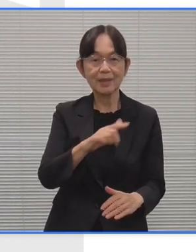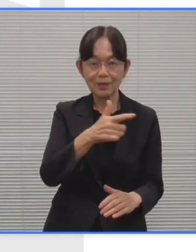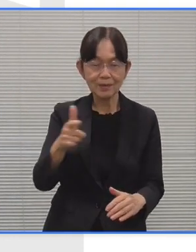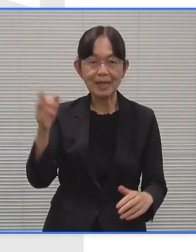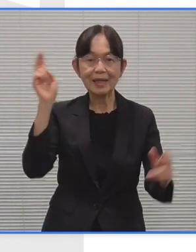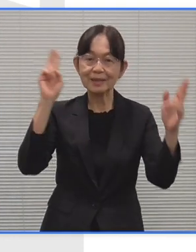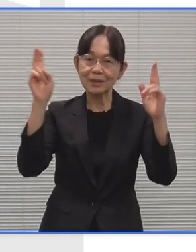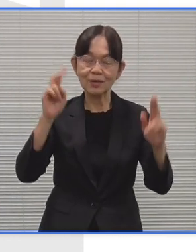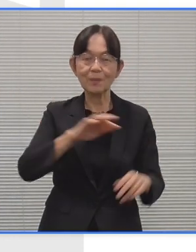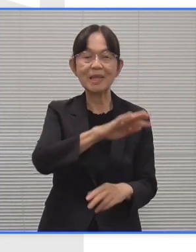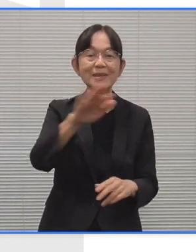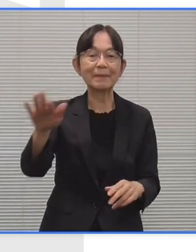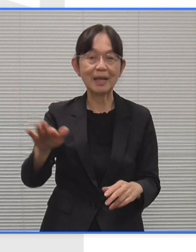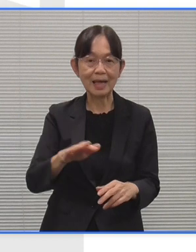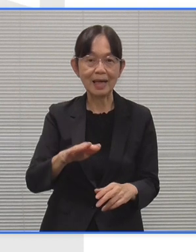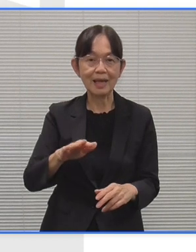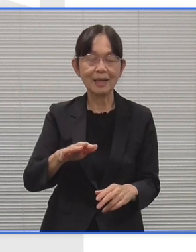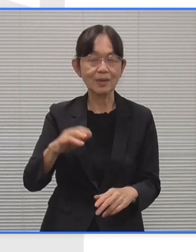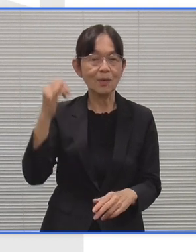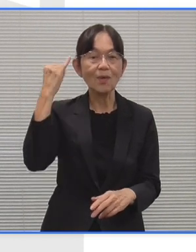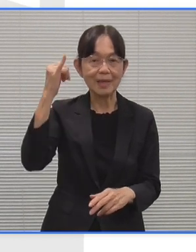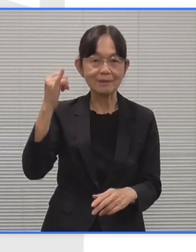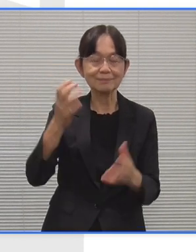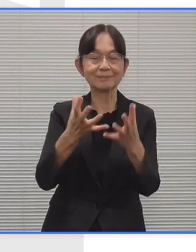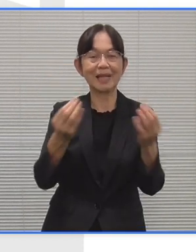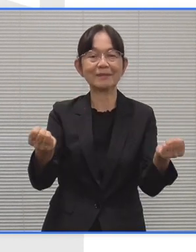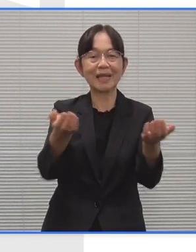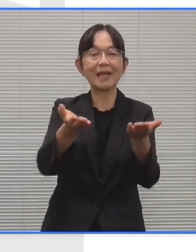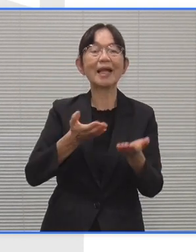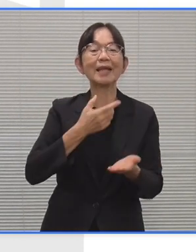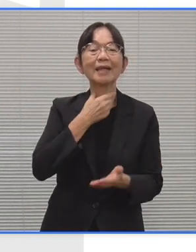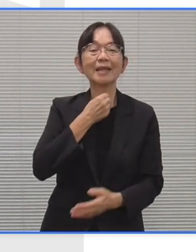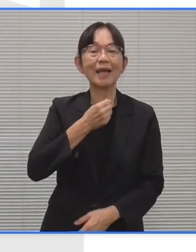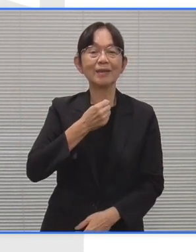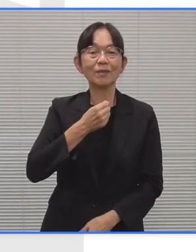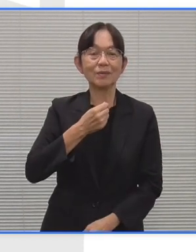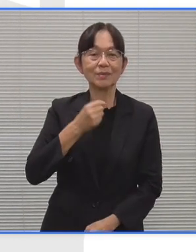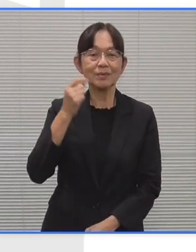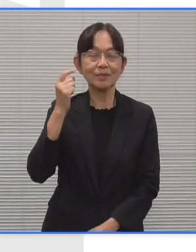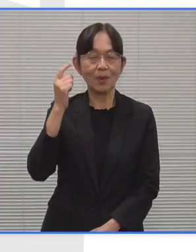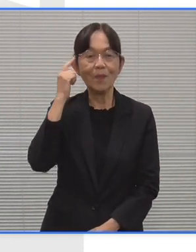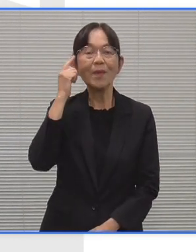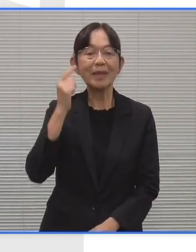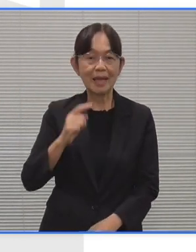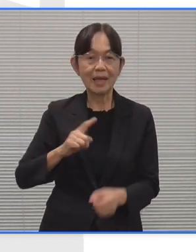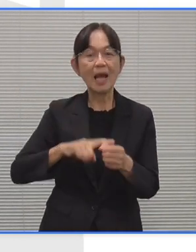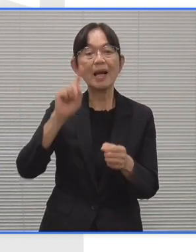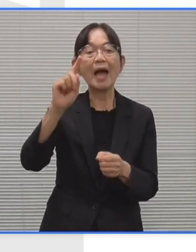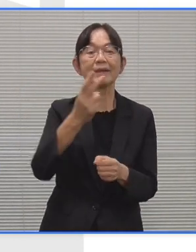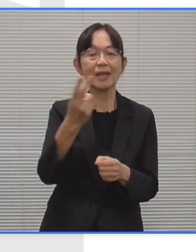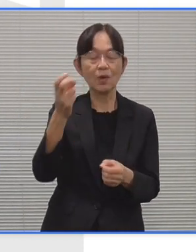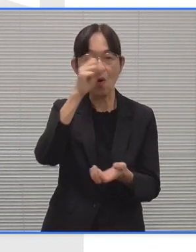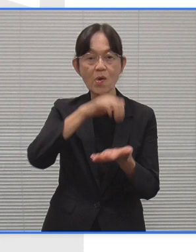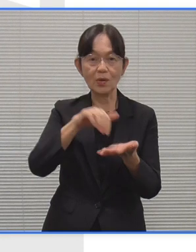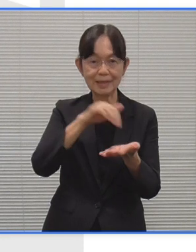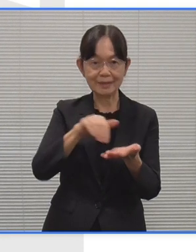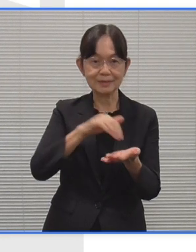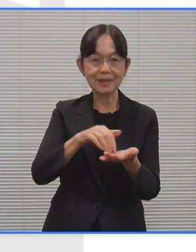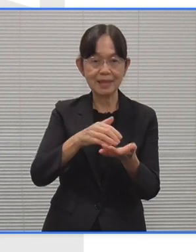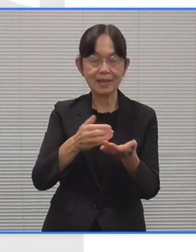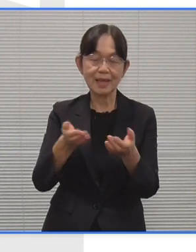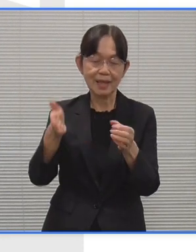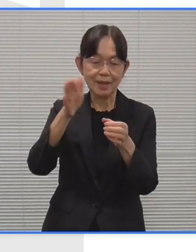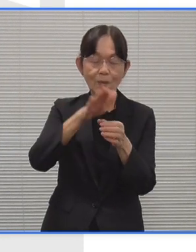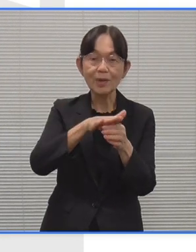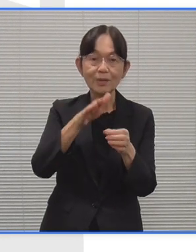のお声をたくさんいただきたいということで、来年度予算に盛り